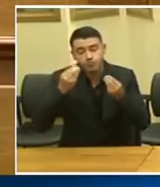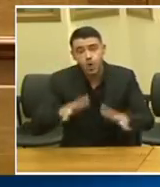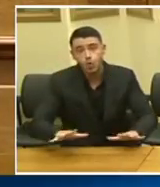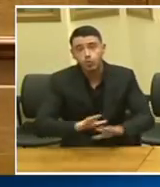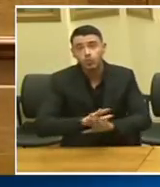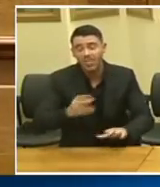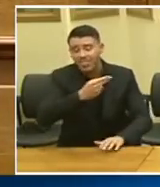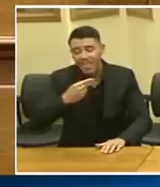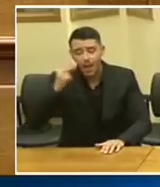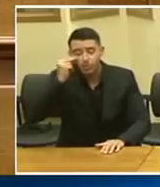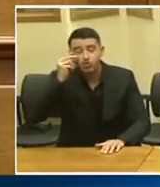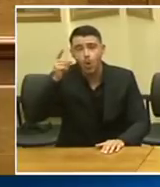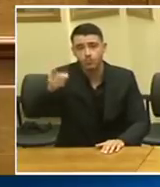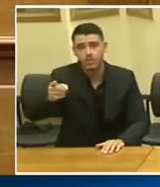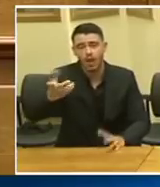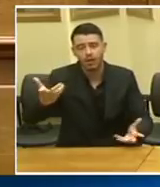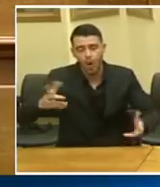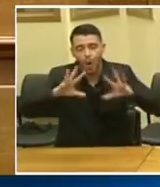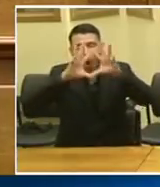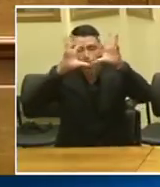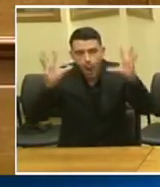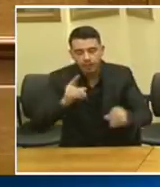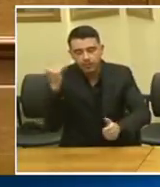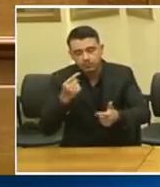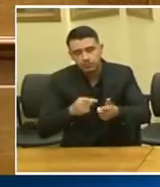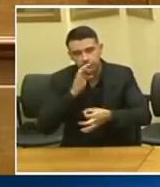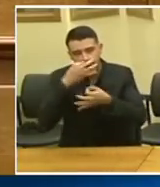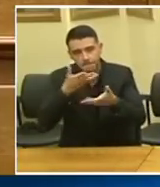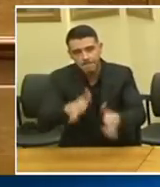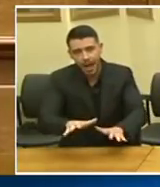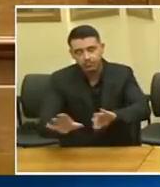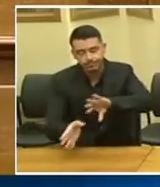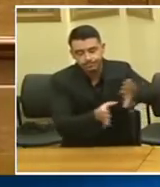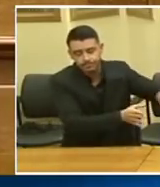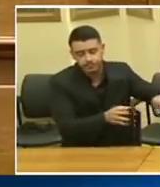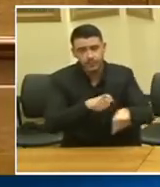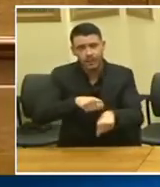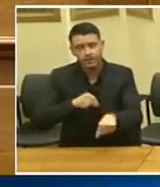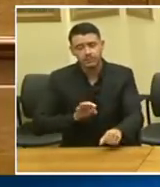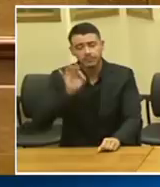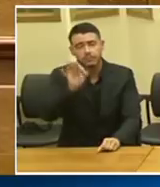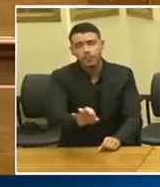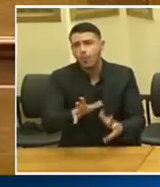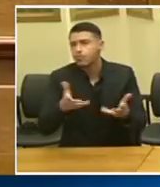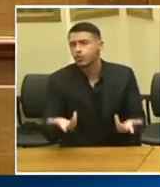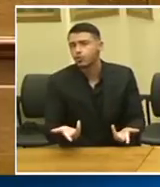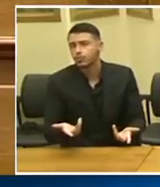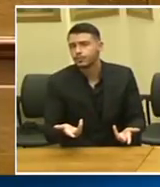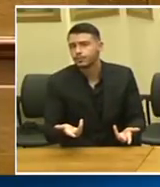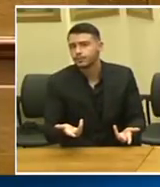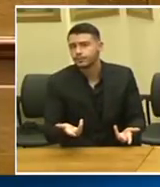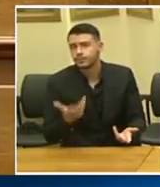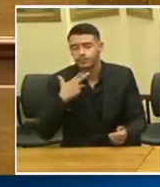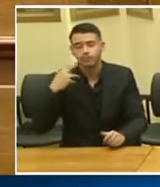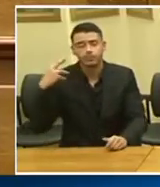κάνατε. Και πού ήρθαμε τώρα? Ήρθαμε τώρα όπου δυστυχώς ο αρχηγός σας, όπως είπε και ο Πρωθυπουργός, είναι